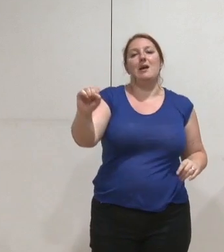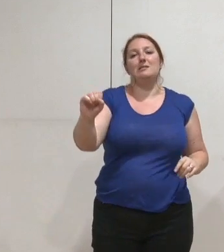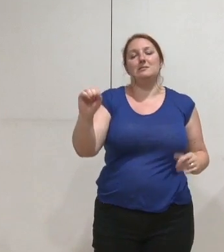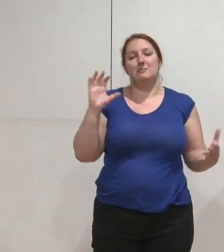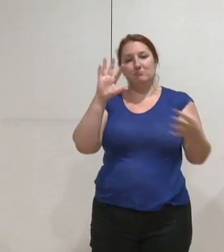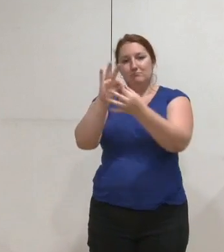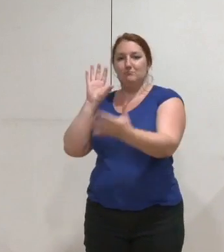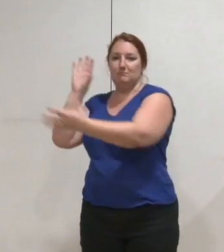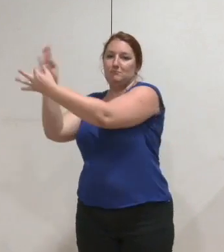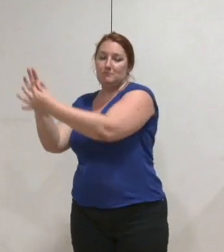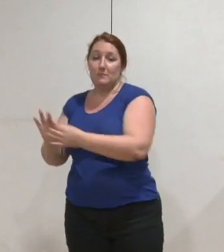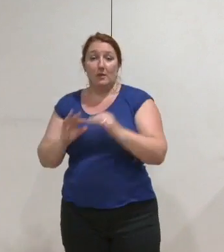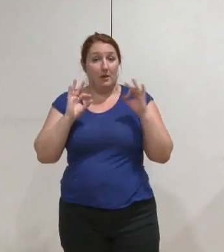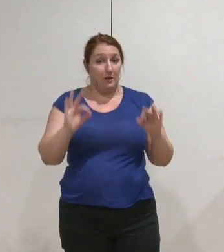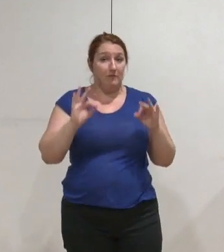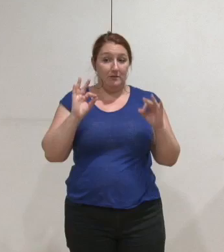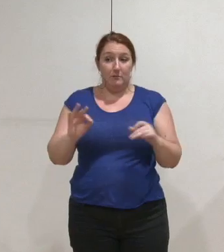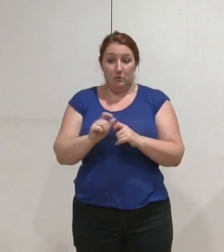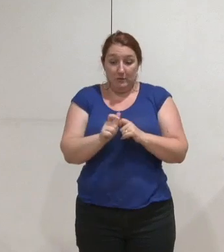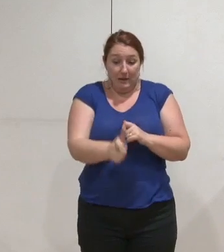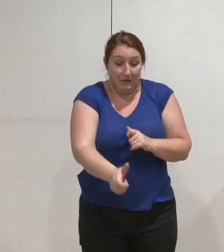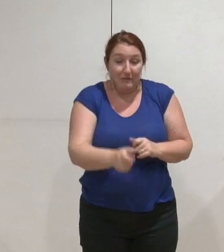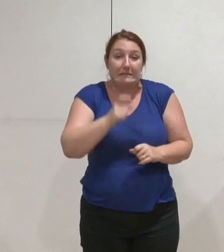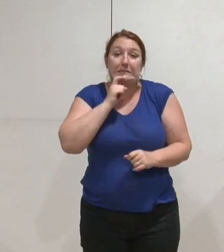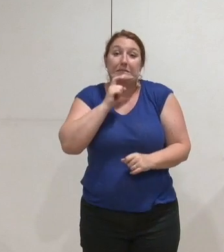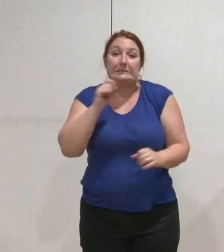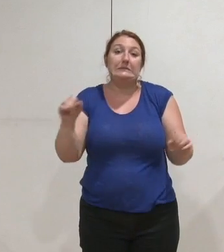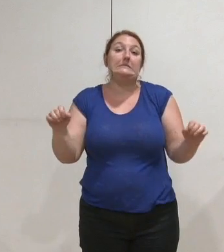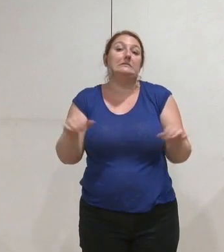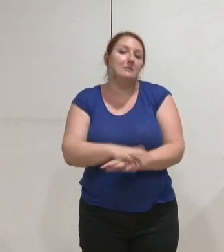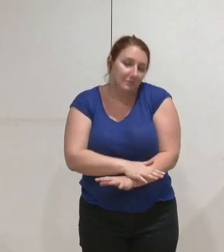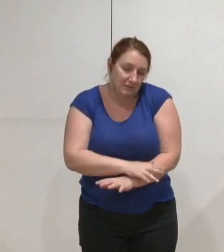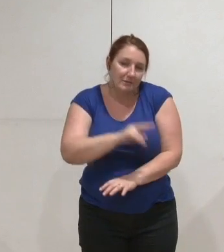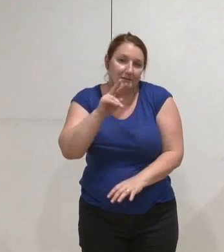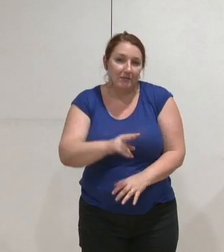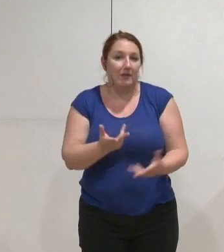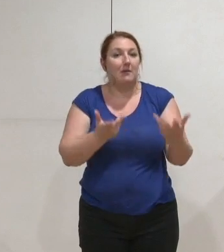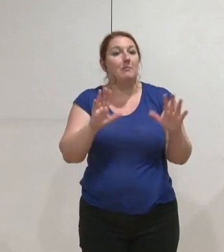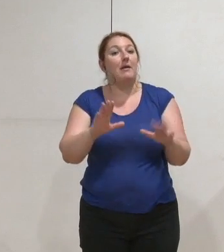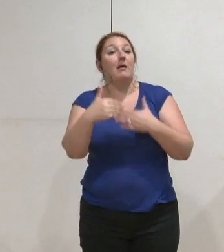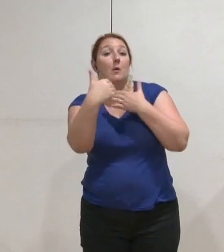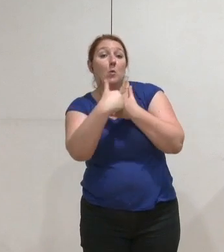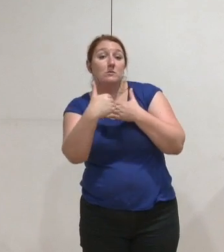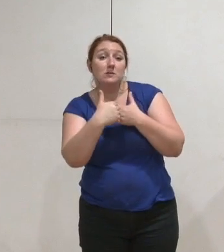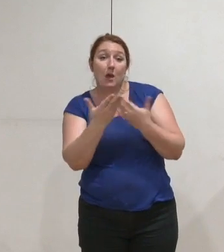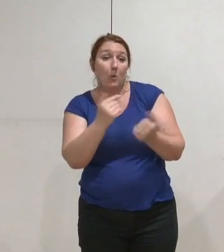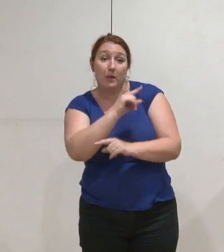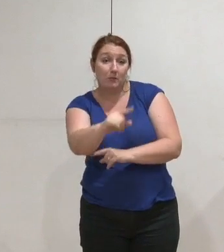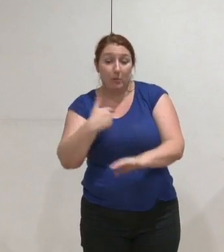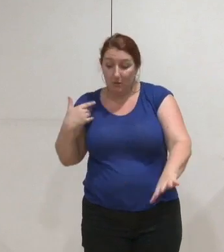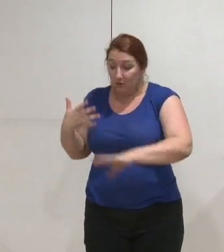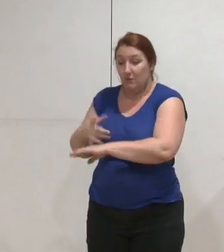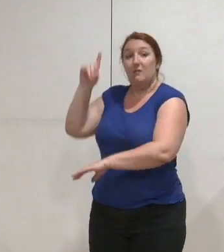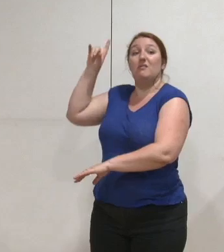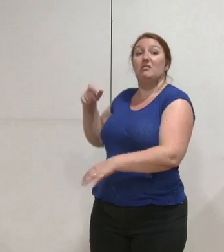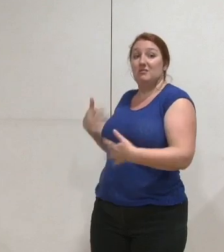donc effectivement les premiers effets ne se voient peut-être pas mais nous ne vous avons pas attendu pour travailler bien évidemment sur le fond avec